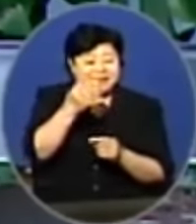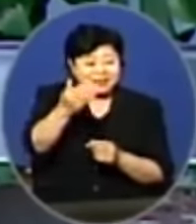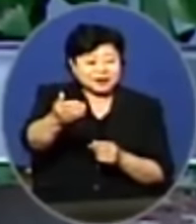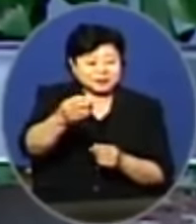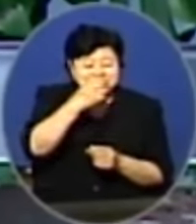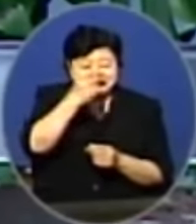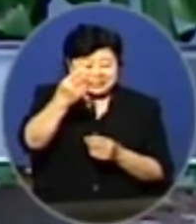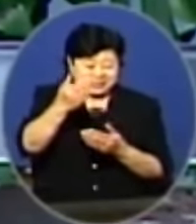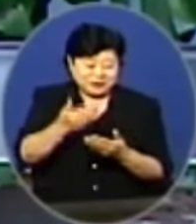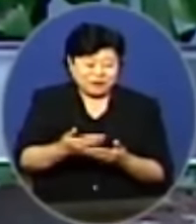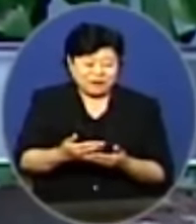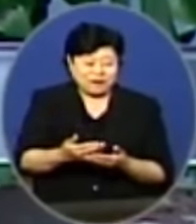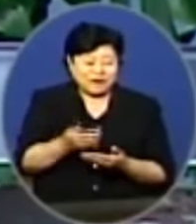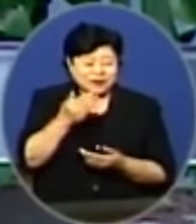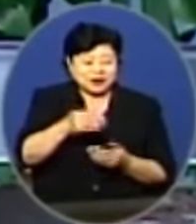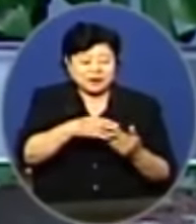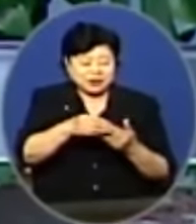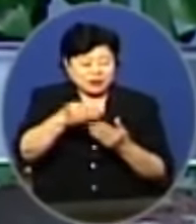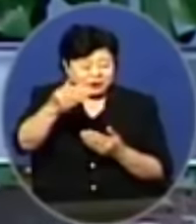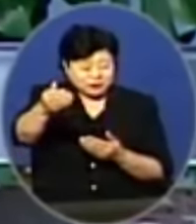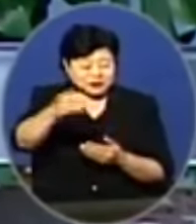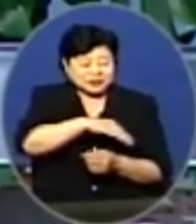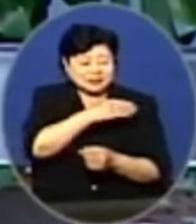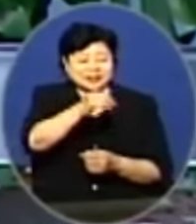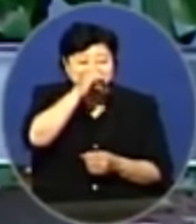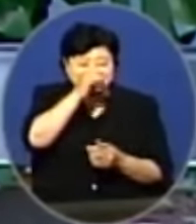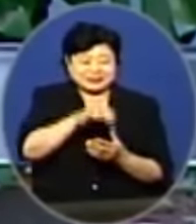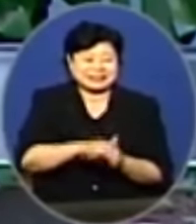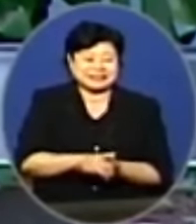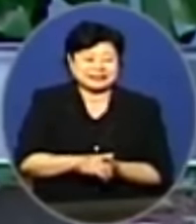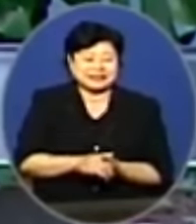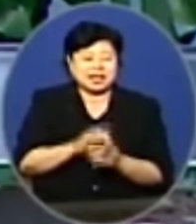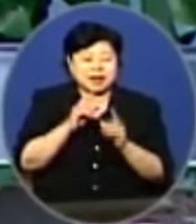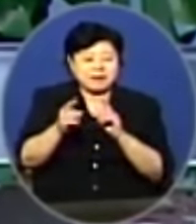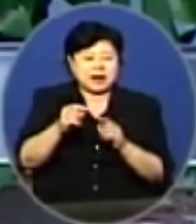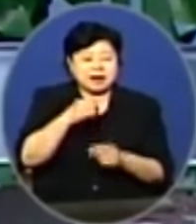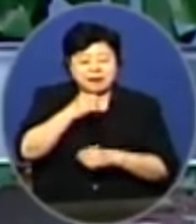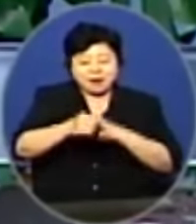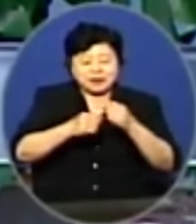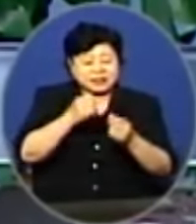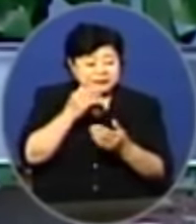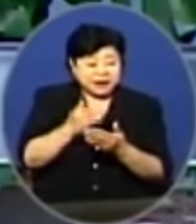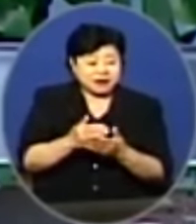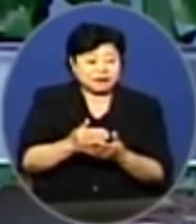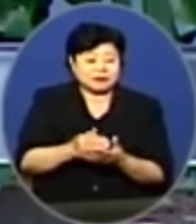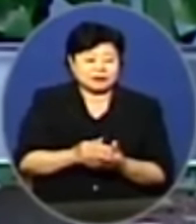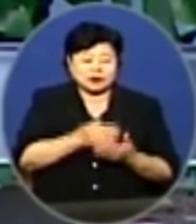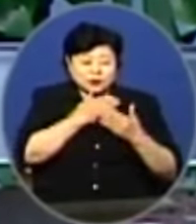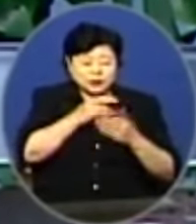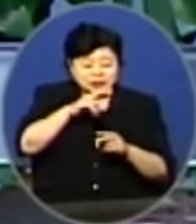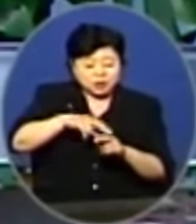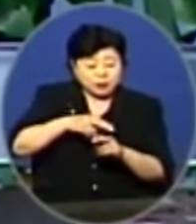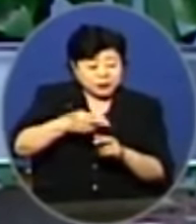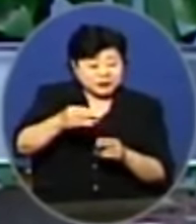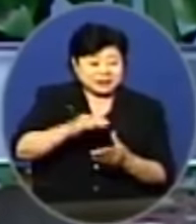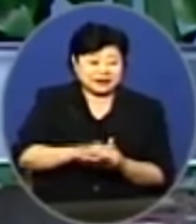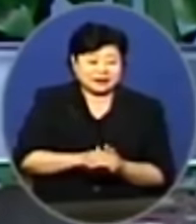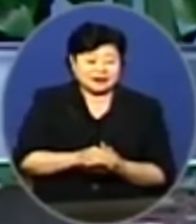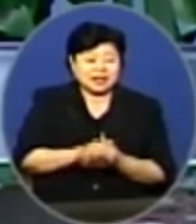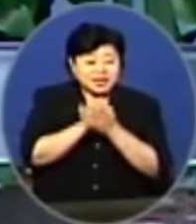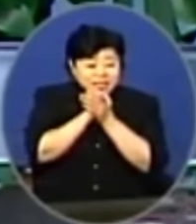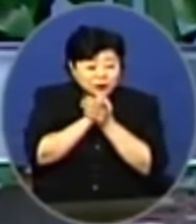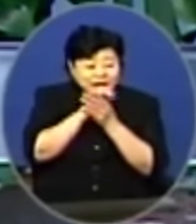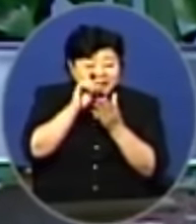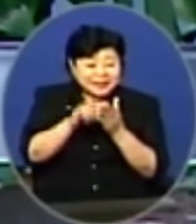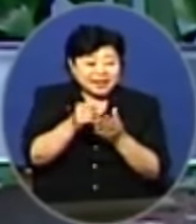여러분을 지키고 여러분을 이끌어가는 능력이 되는 것입니다. 말을 마음대로 하지 마십시오. 아주 귀한 선물인 것입니다. 이러므로 기도할